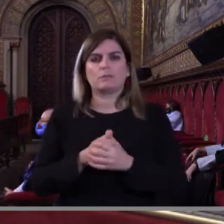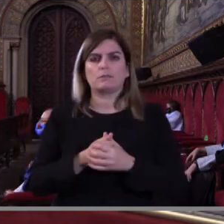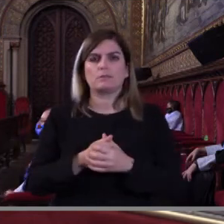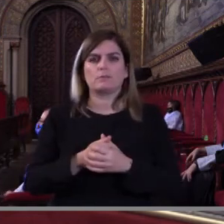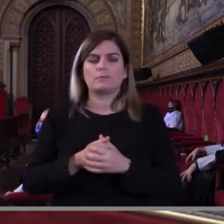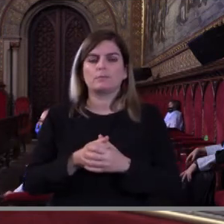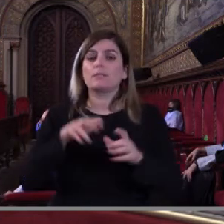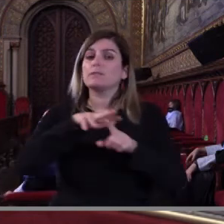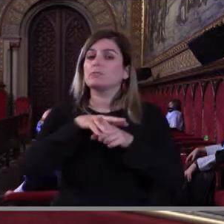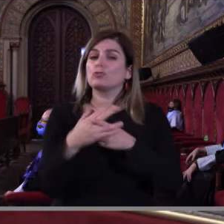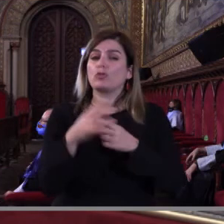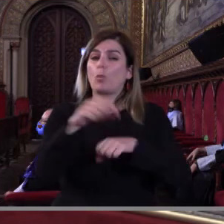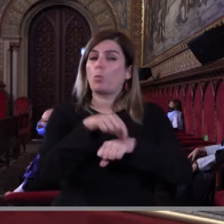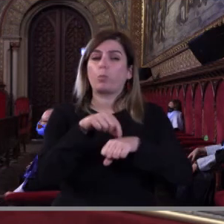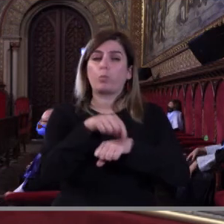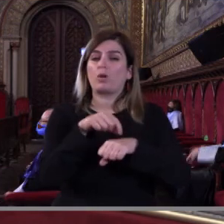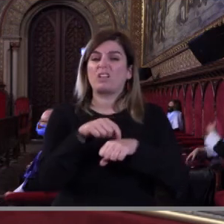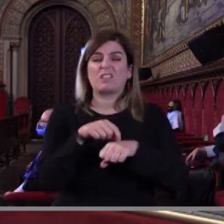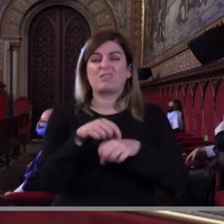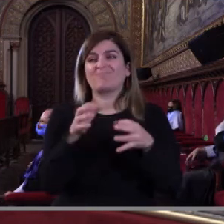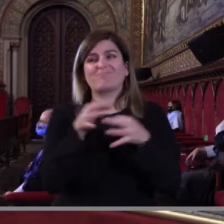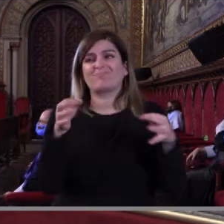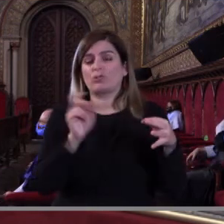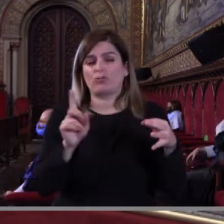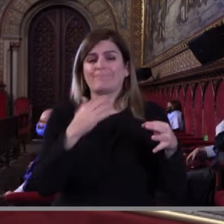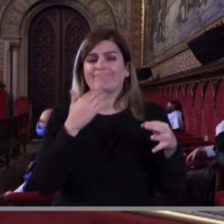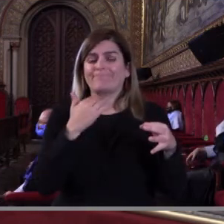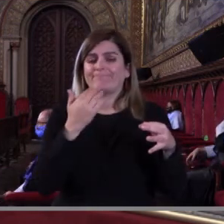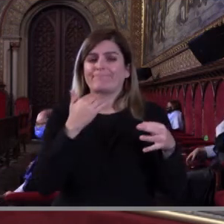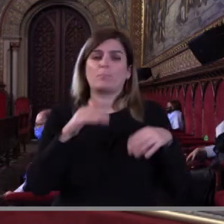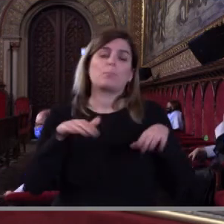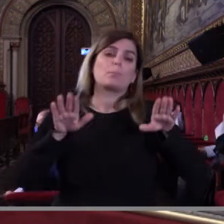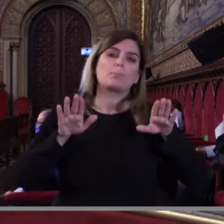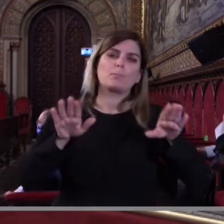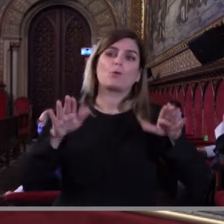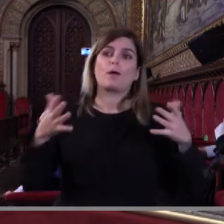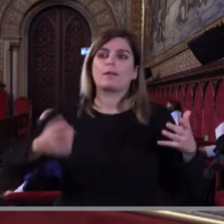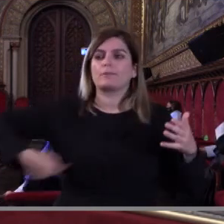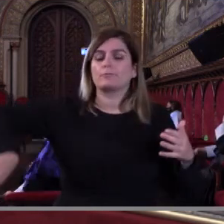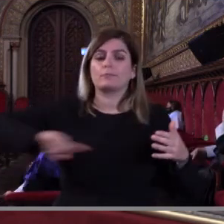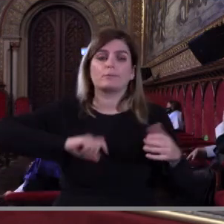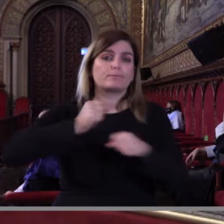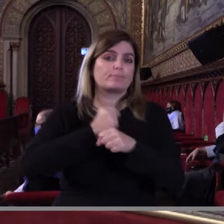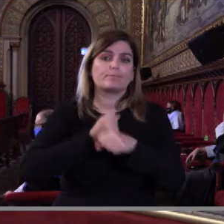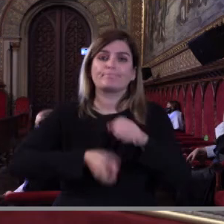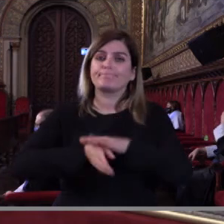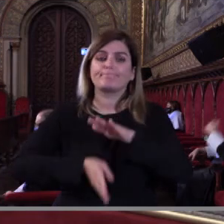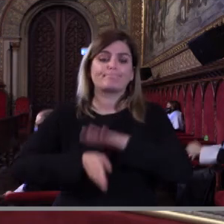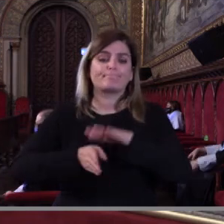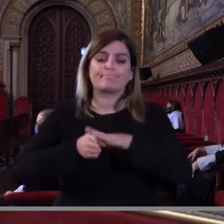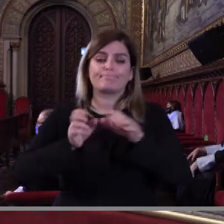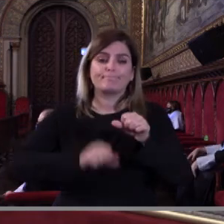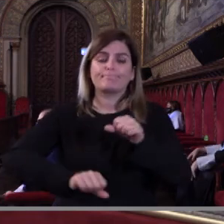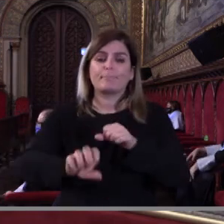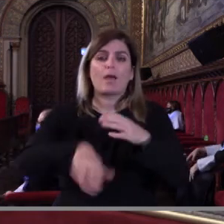la situació a nivell polític tampoc no és la idònia, però entenem que hem de seguir treballant els mesos que faltin fins